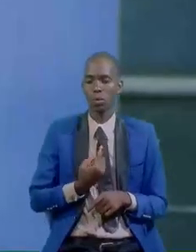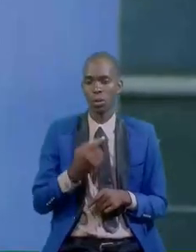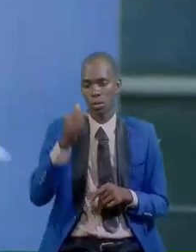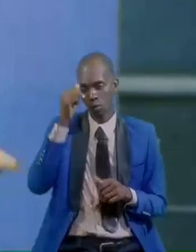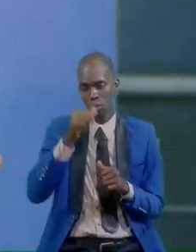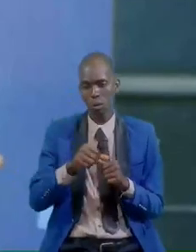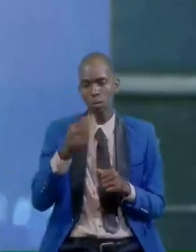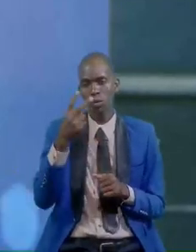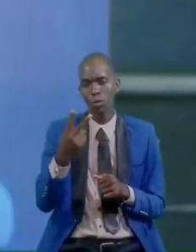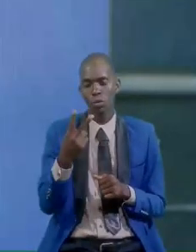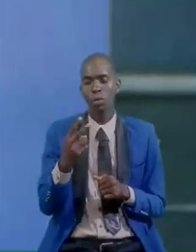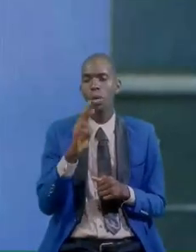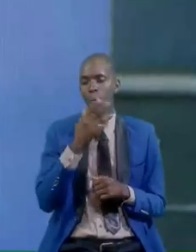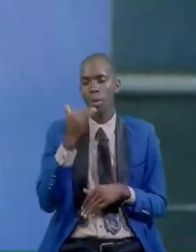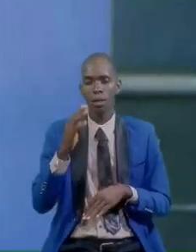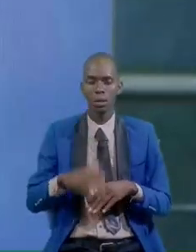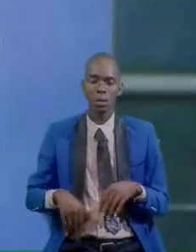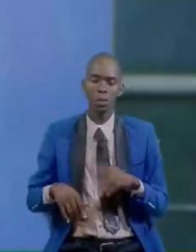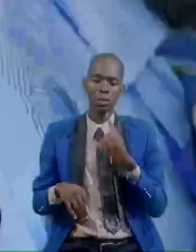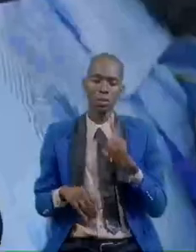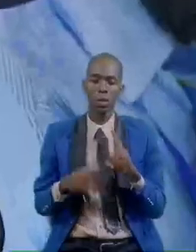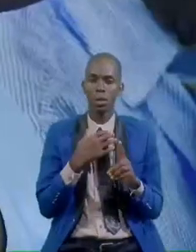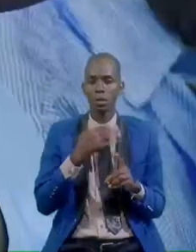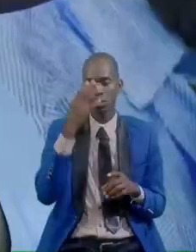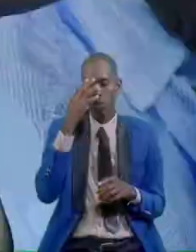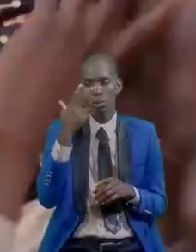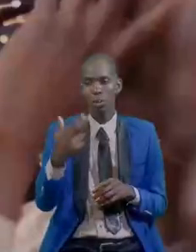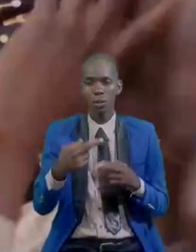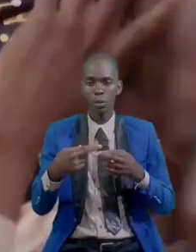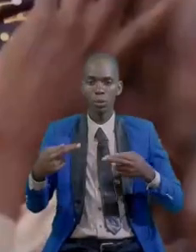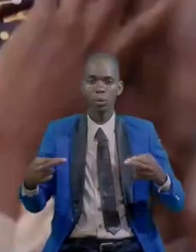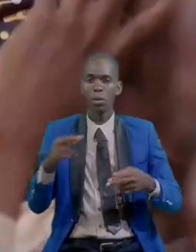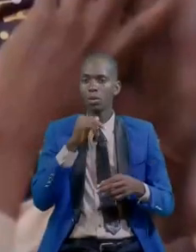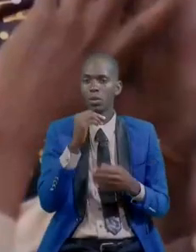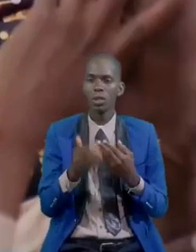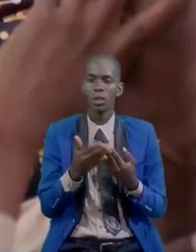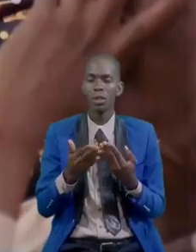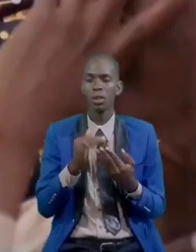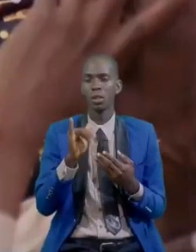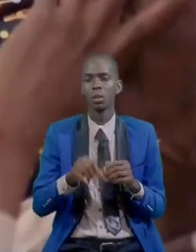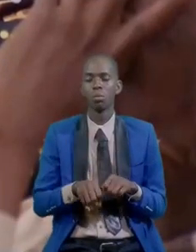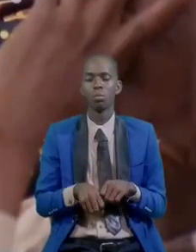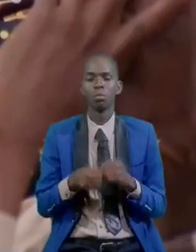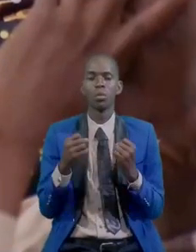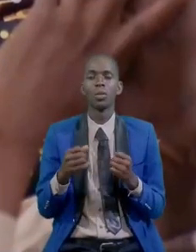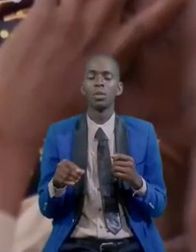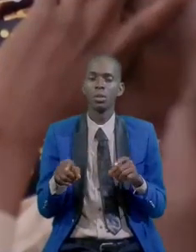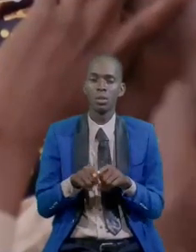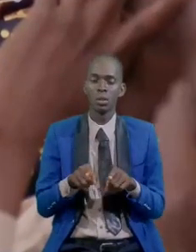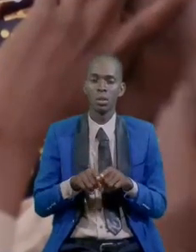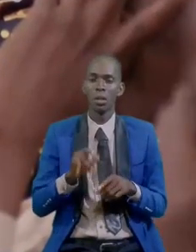Et une corde à trois fils ne se casse pas facilement. Il dit, moi, je suis resté